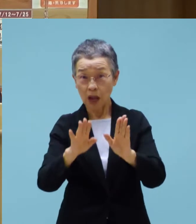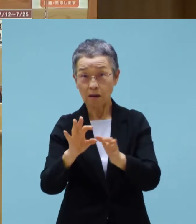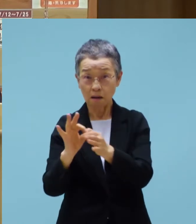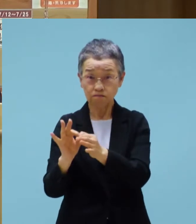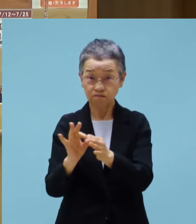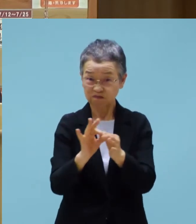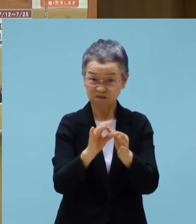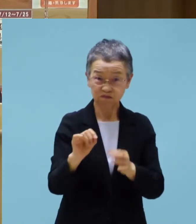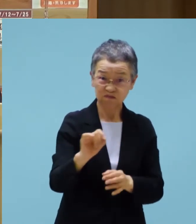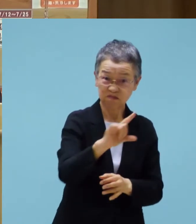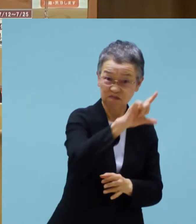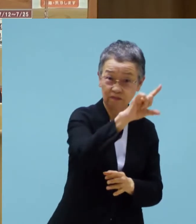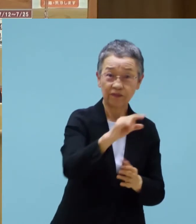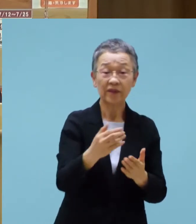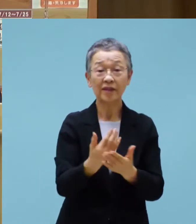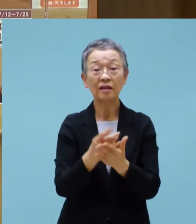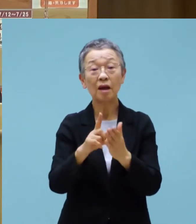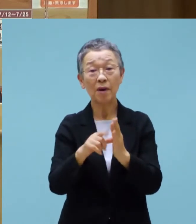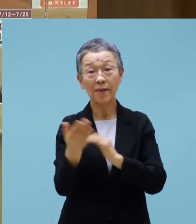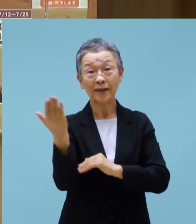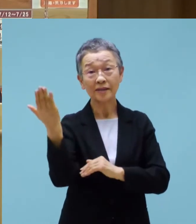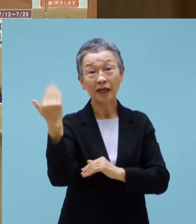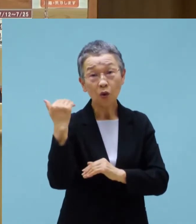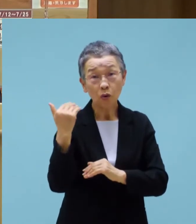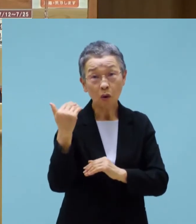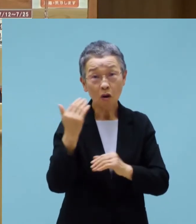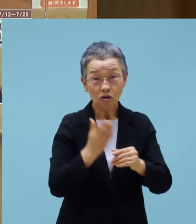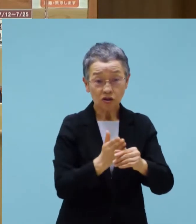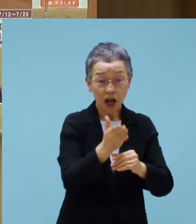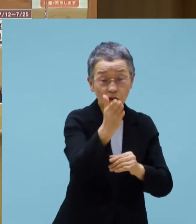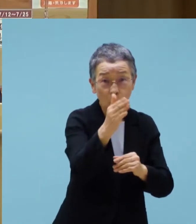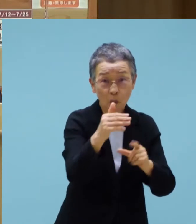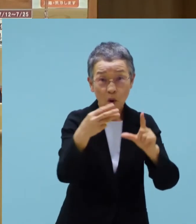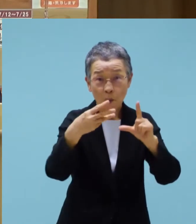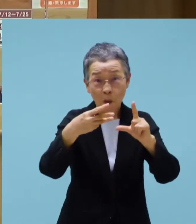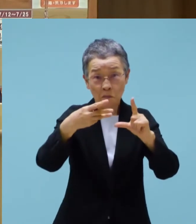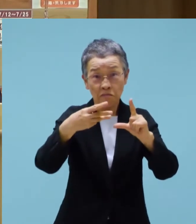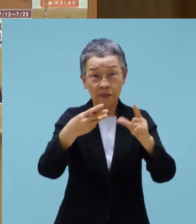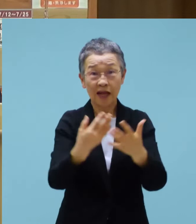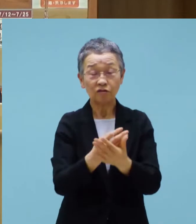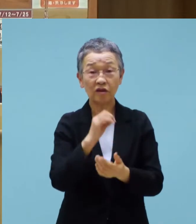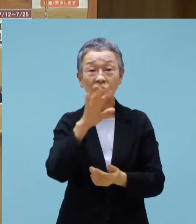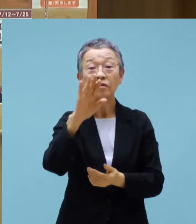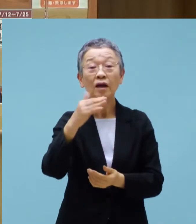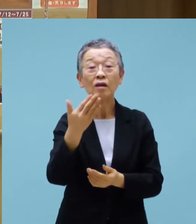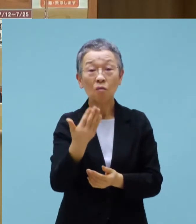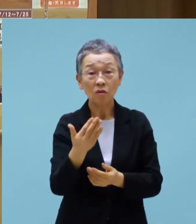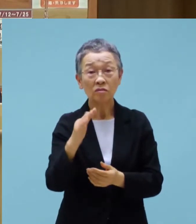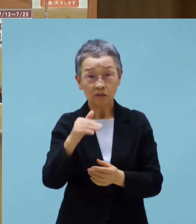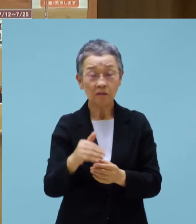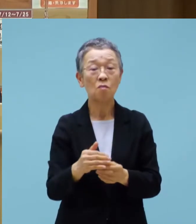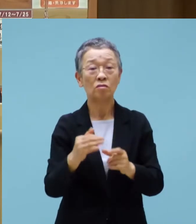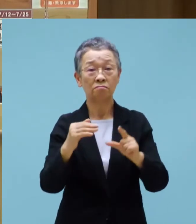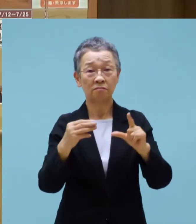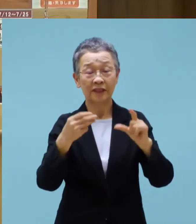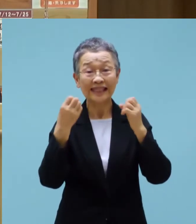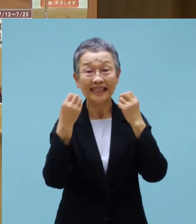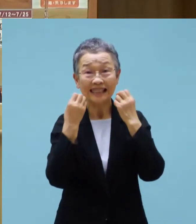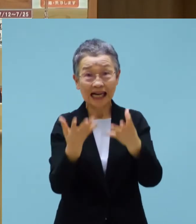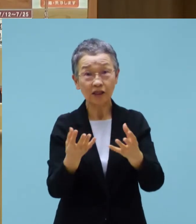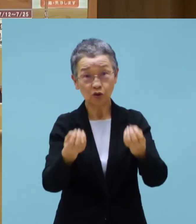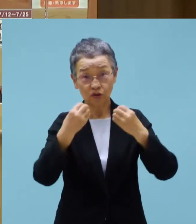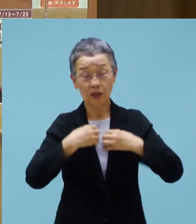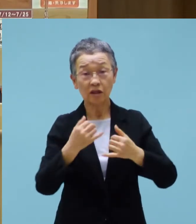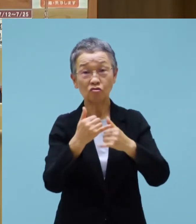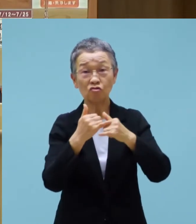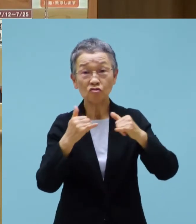らにこの先ほど発射台が高い状況でって言いましたけども、ここからさらに新感染者数増加してきますので、結果